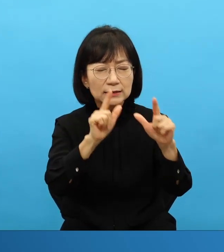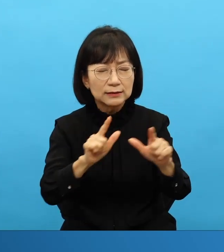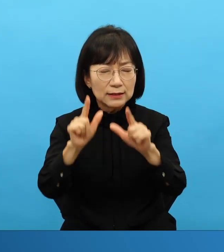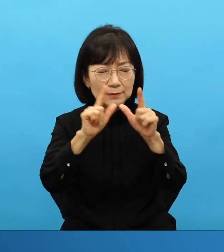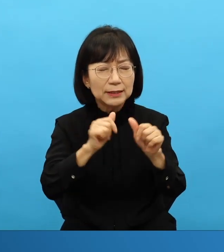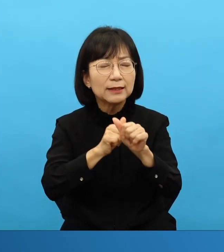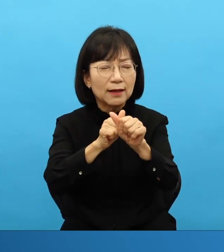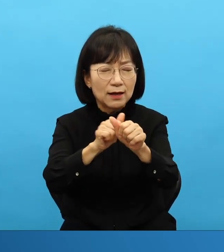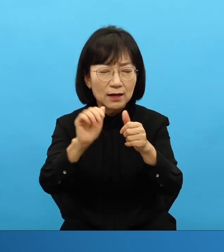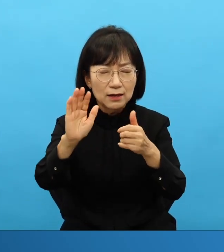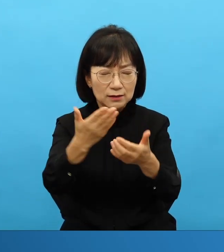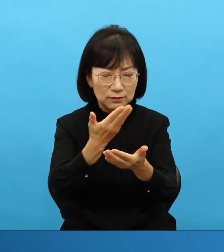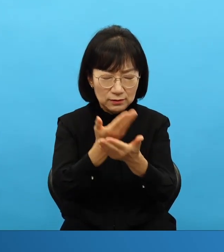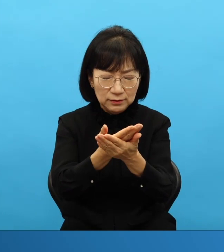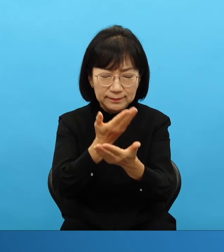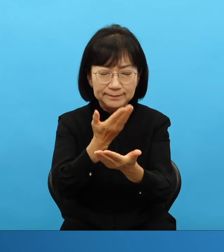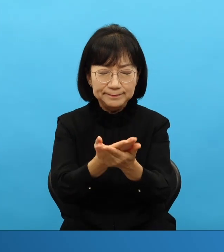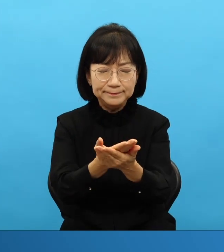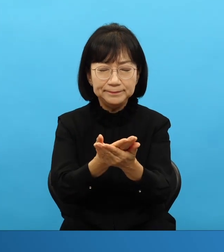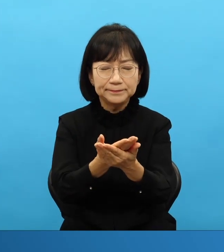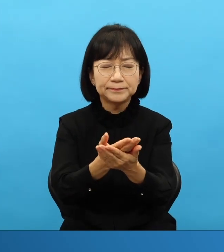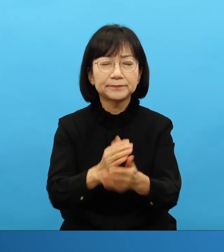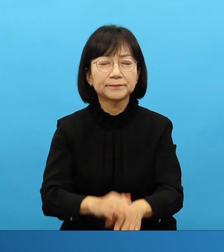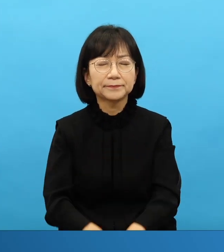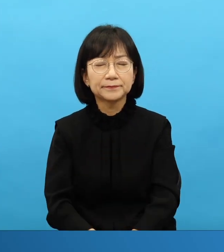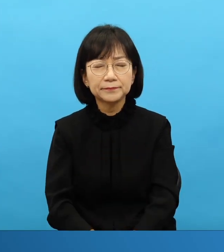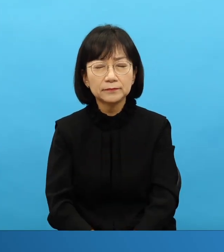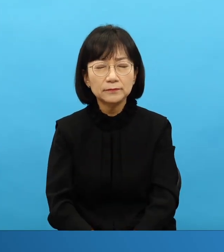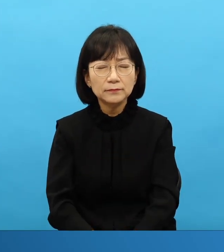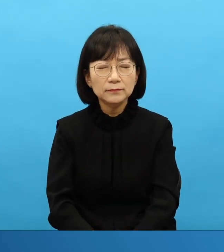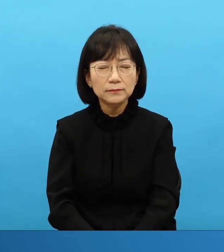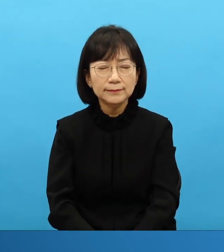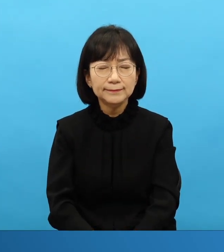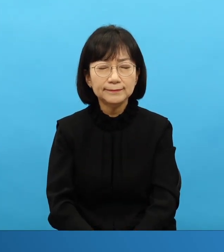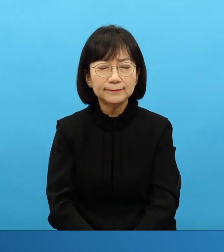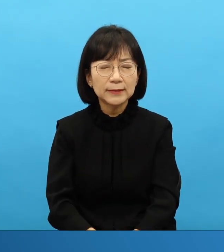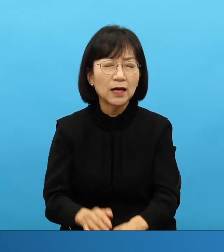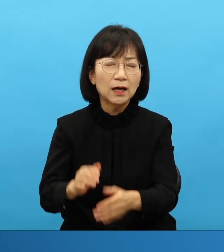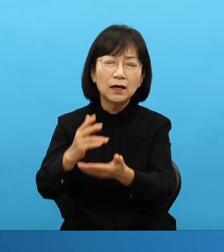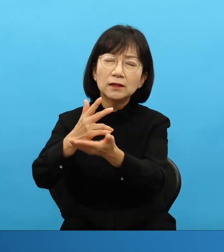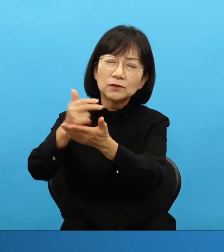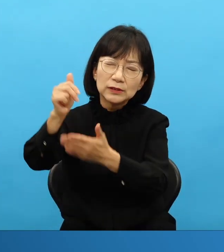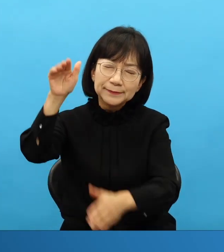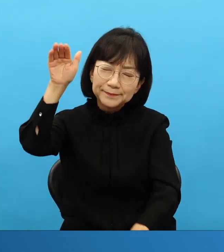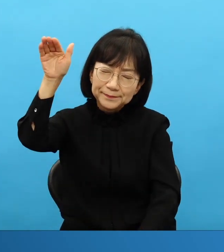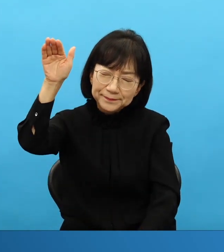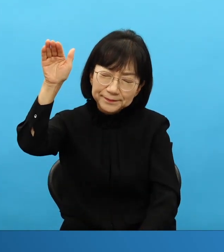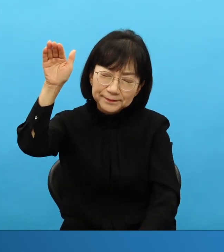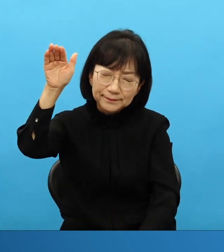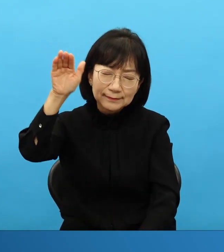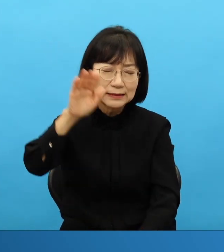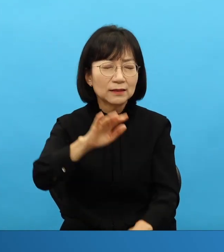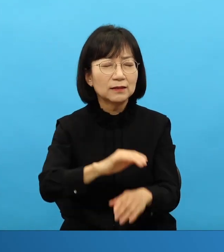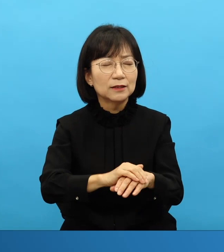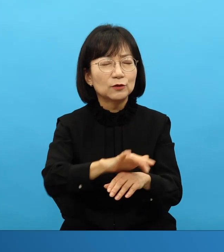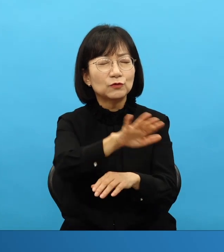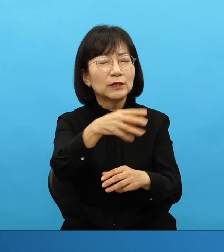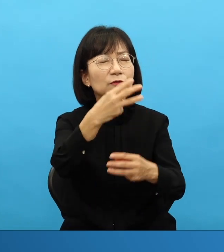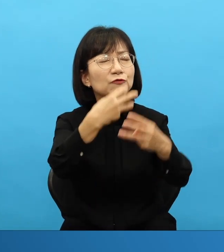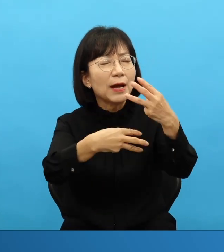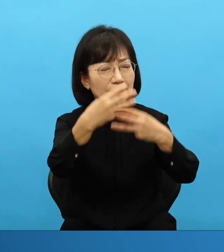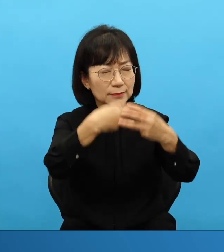楼、七旅程、七里程碑的圣徒吧。 주님, 다음 세대를 이끌어갈 렘넌트들을